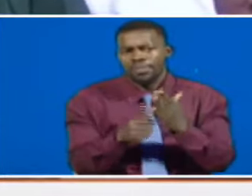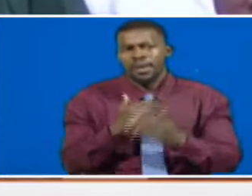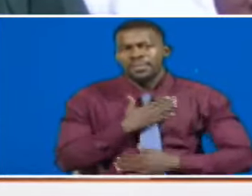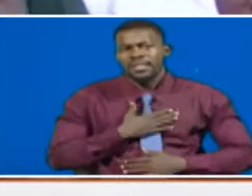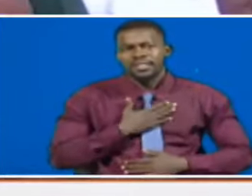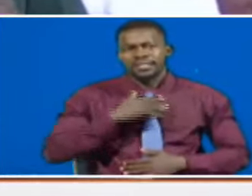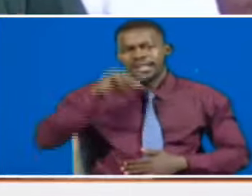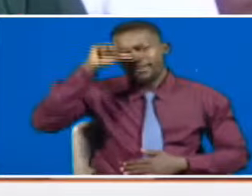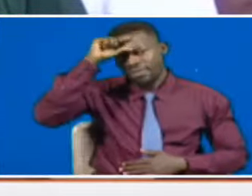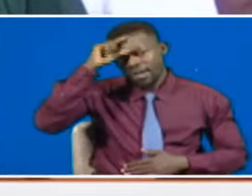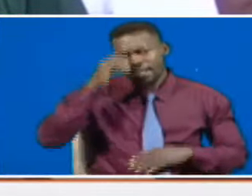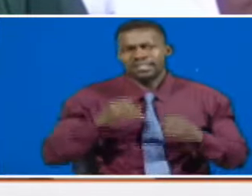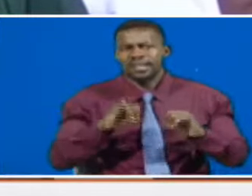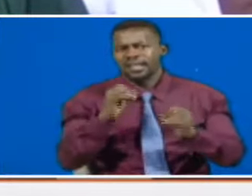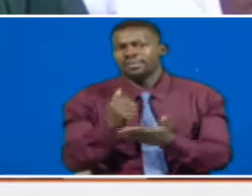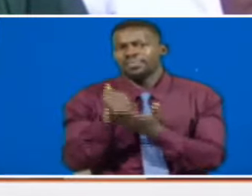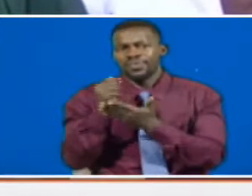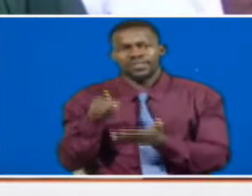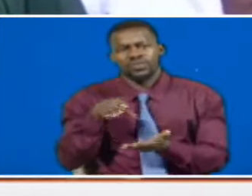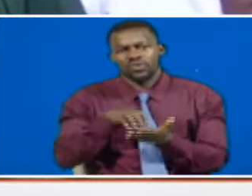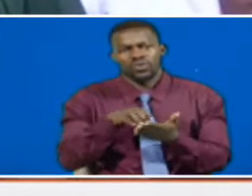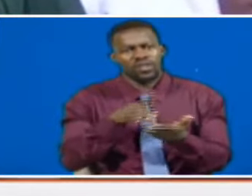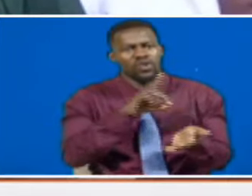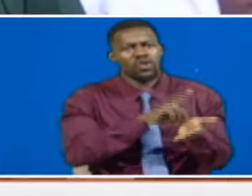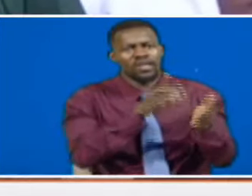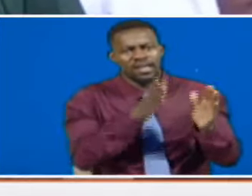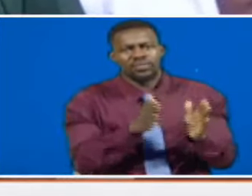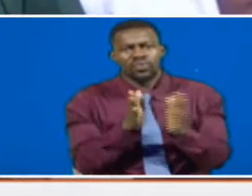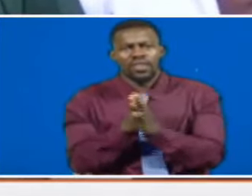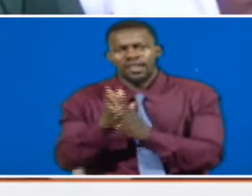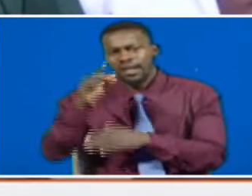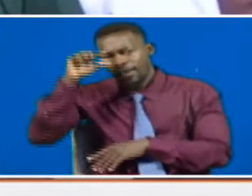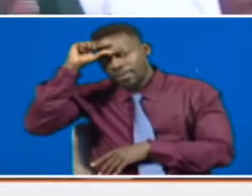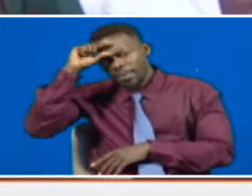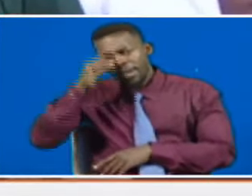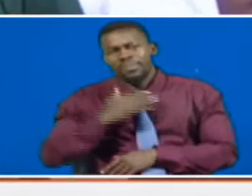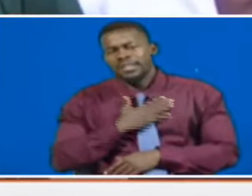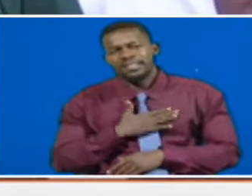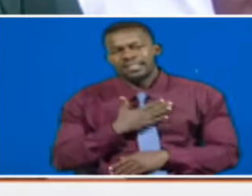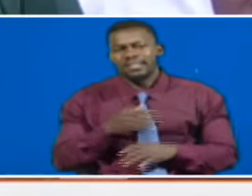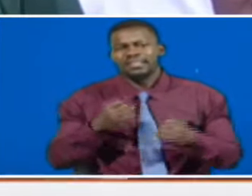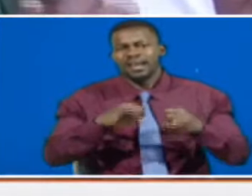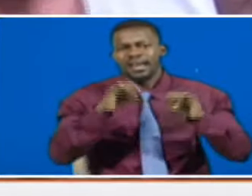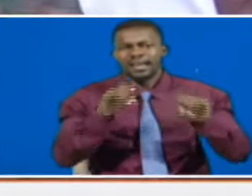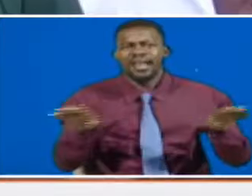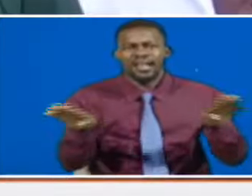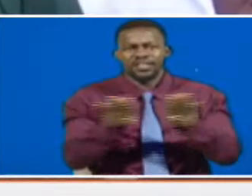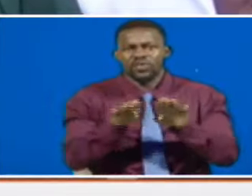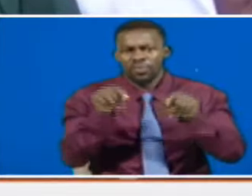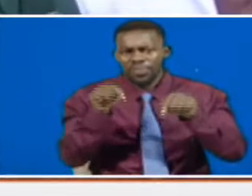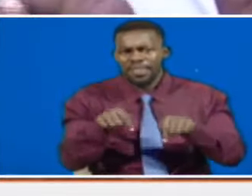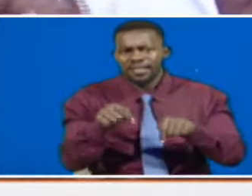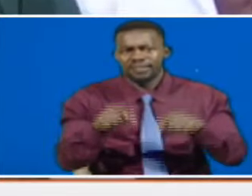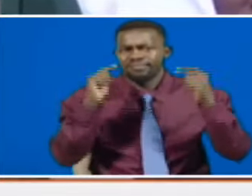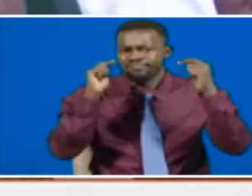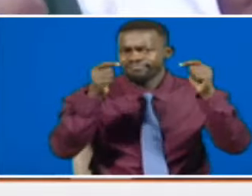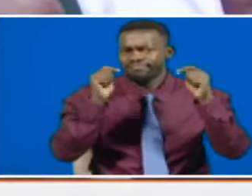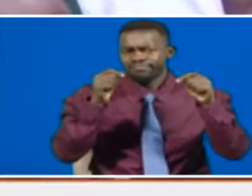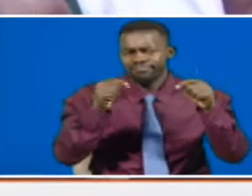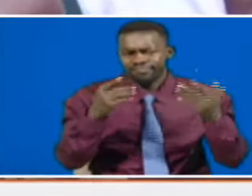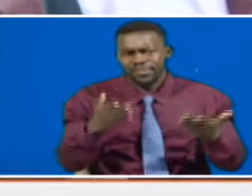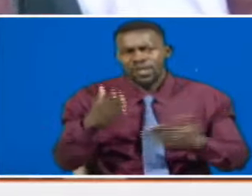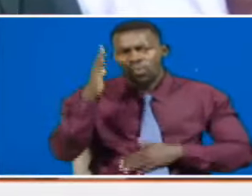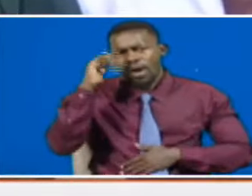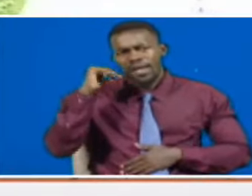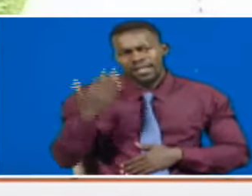ili ya kwamba wakae na madaktari kuweza kuona ya kwamba mambo ya migomo imekwisha, madaktari wakapata kurudi kwa hospitali yetu